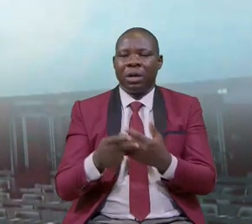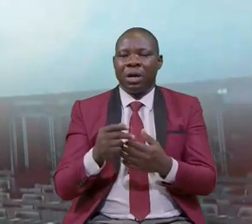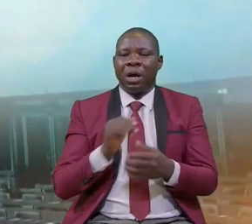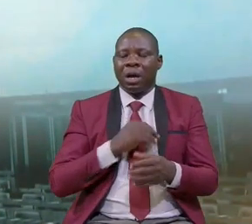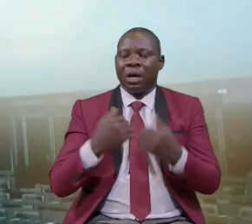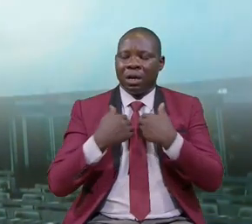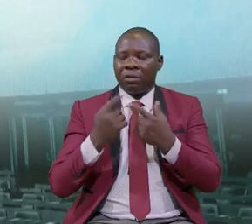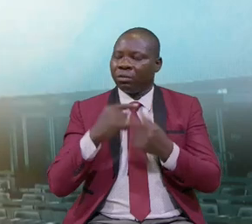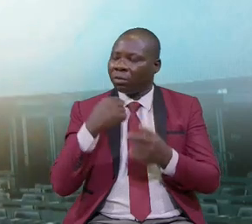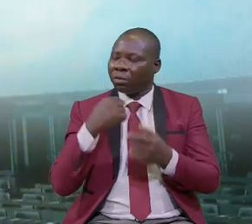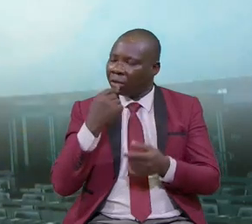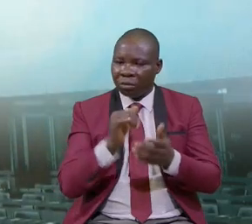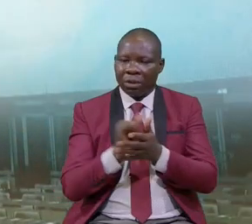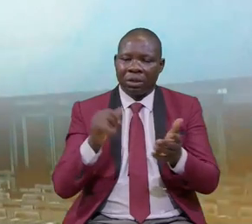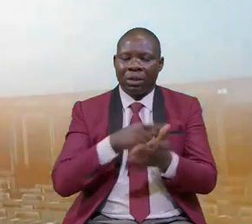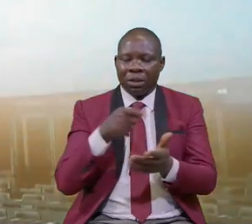Ce banquet